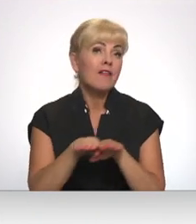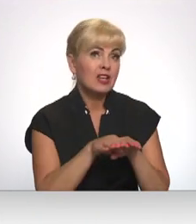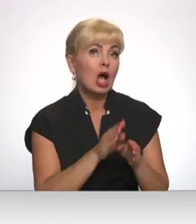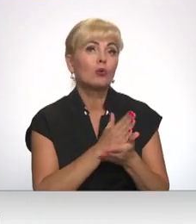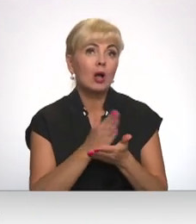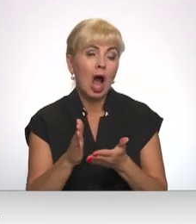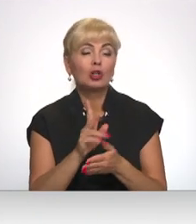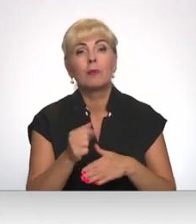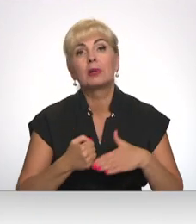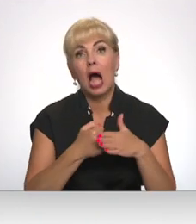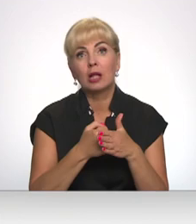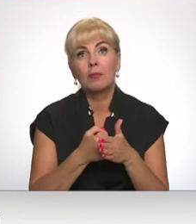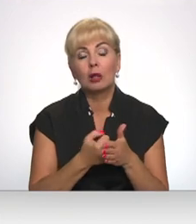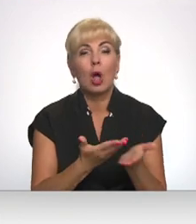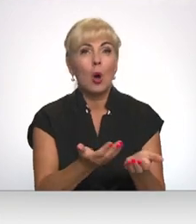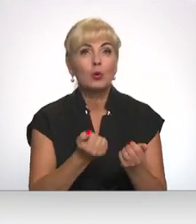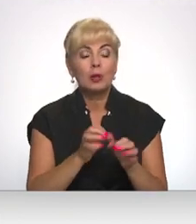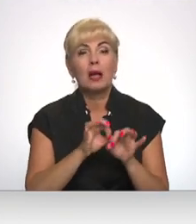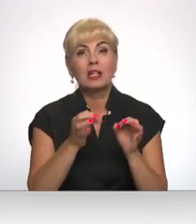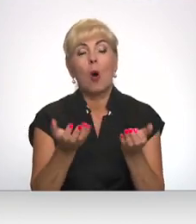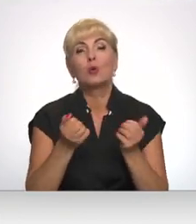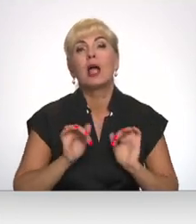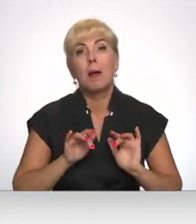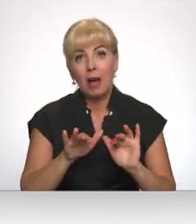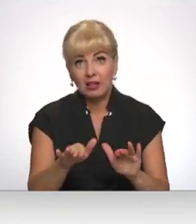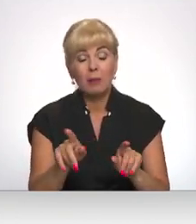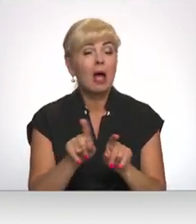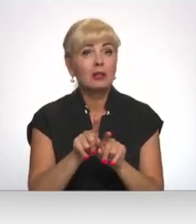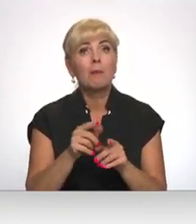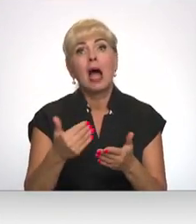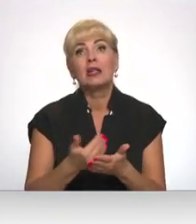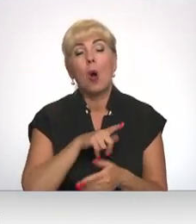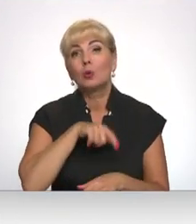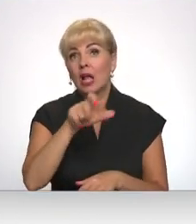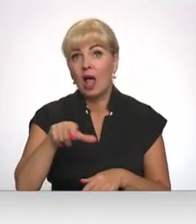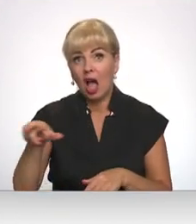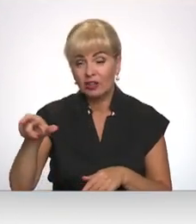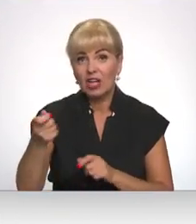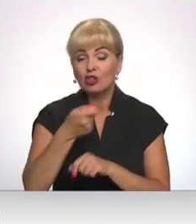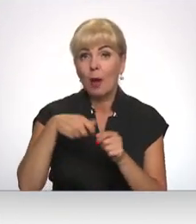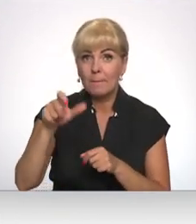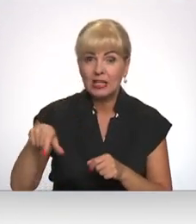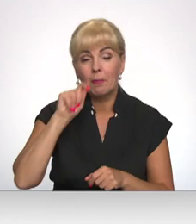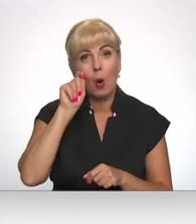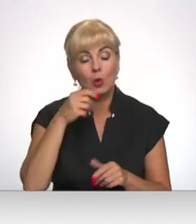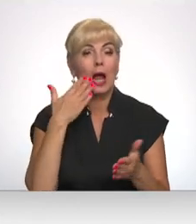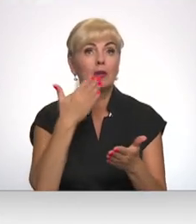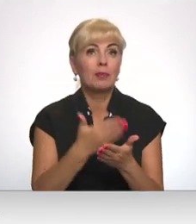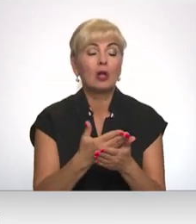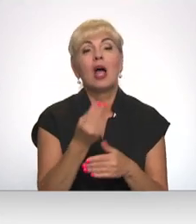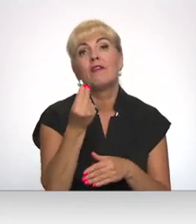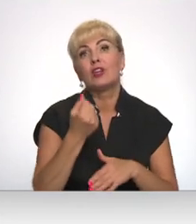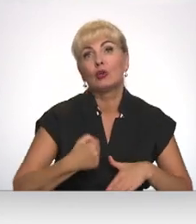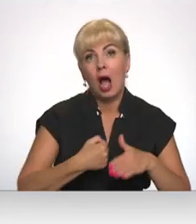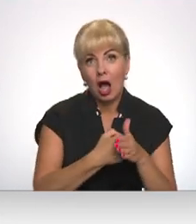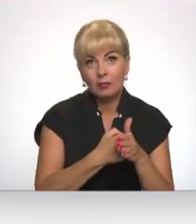esot arī atbalstu uzņemšanai sākot uzņēmējdarbību. Gluži tāpat kā jaunie latviešu uzņēmēji, arī Ukraiņi varot pretendēt uz finansiālu